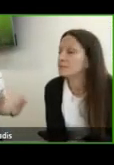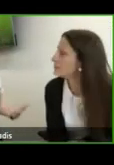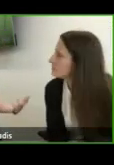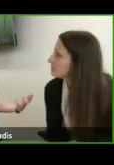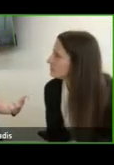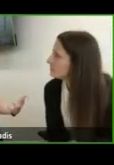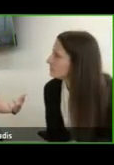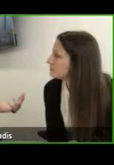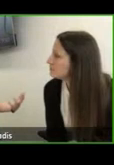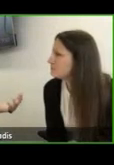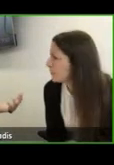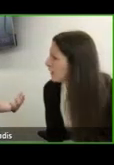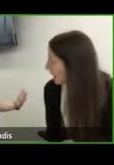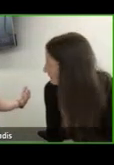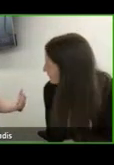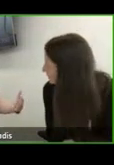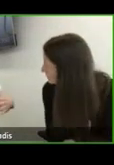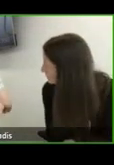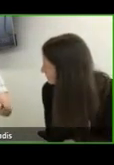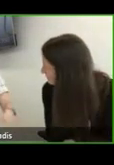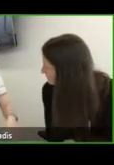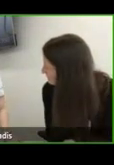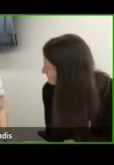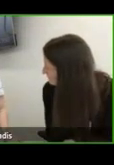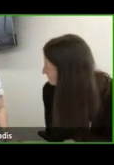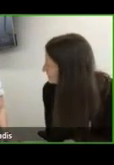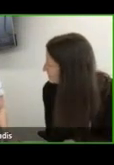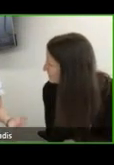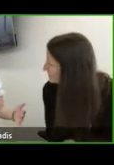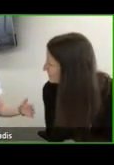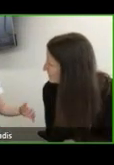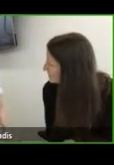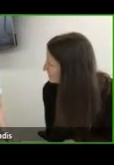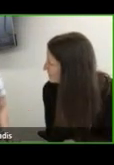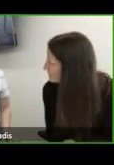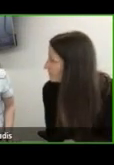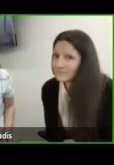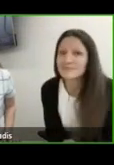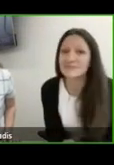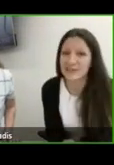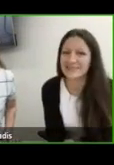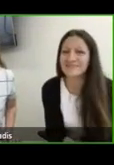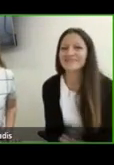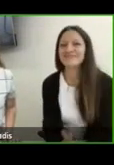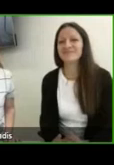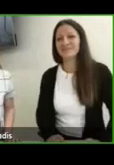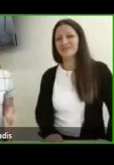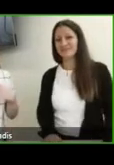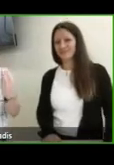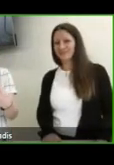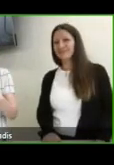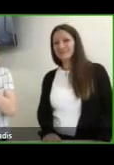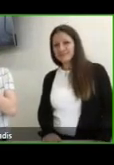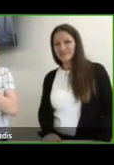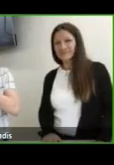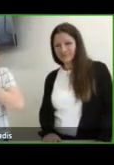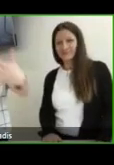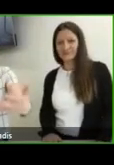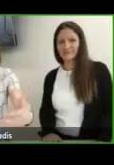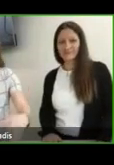assez porteuse d'impact également. Populaire. Populaire et porteuse d'impact, qui est l'action de ne rien faire. Ouais. Donc, le choix